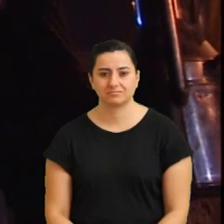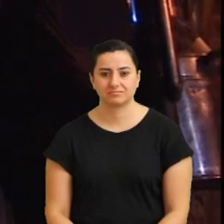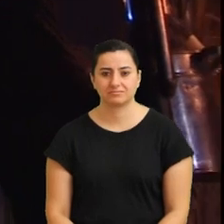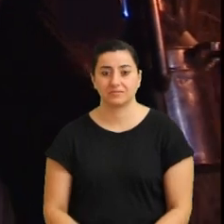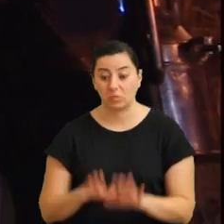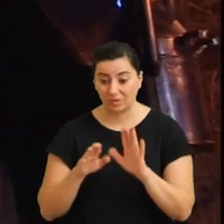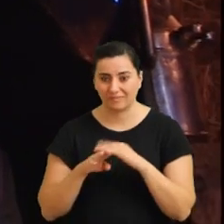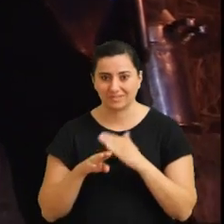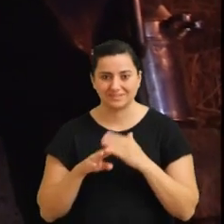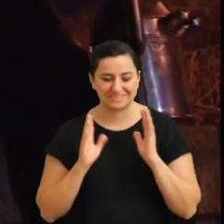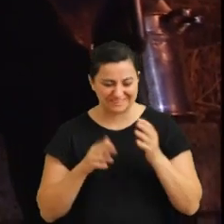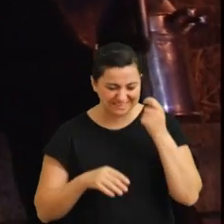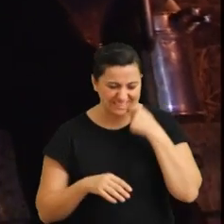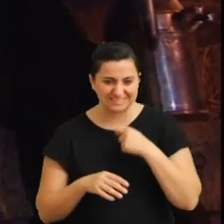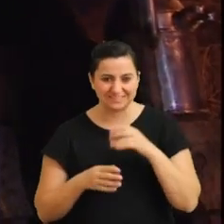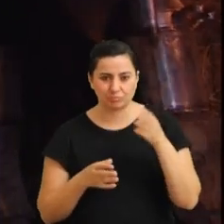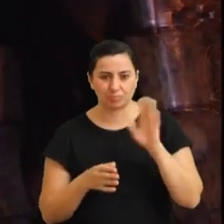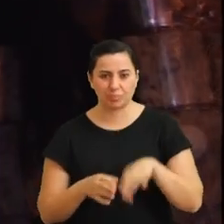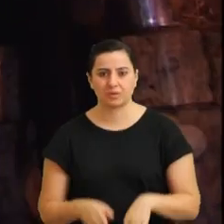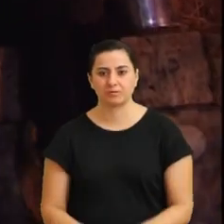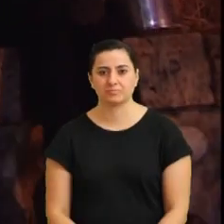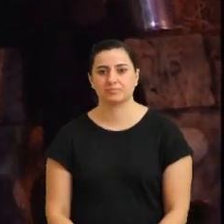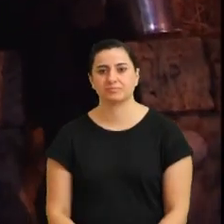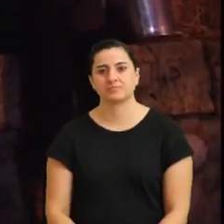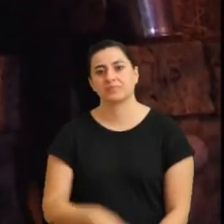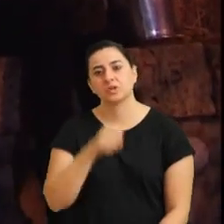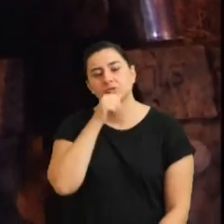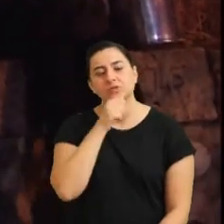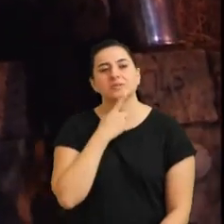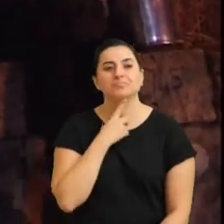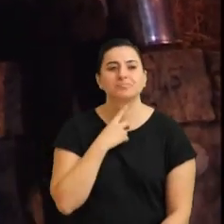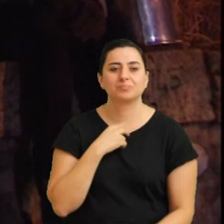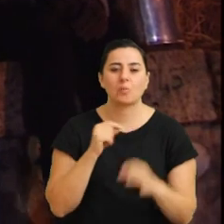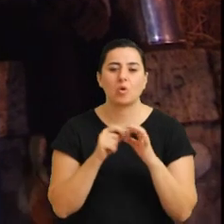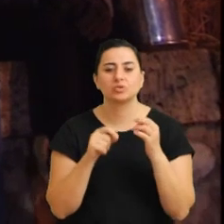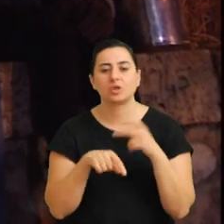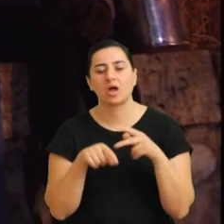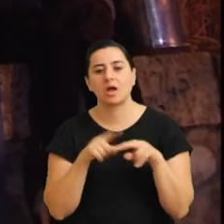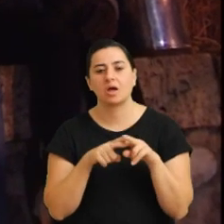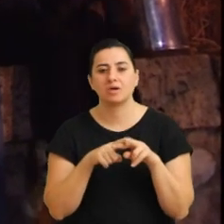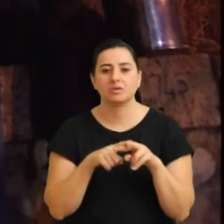Pelin'in bardağına Mert dolduruyordu, döktü. Susadım bozaya,